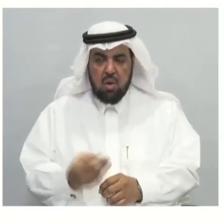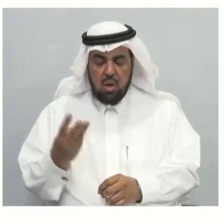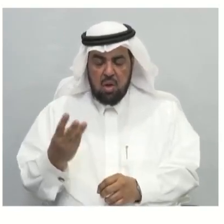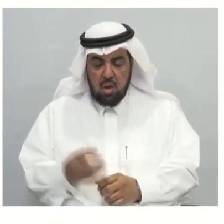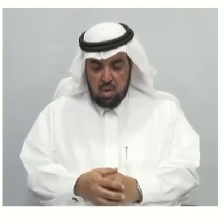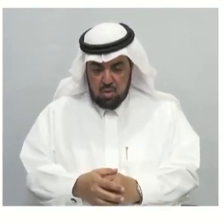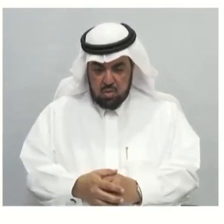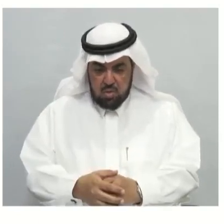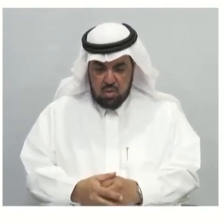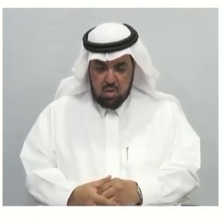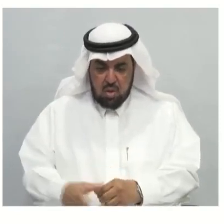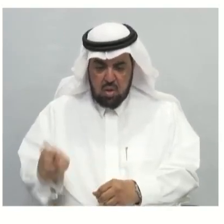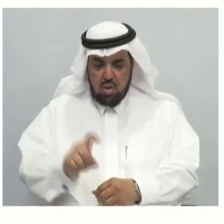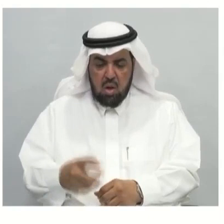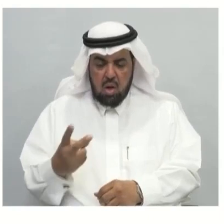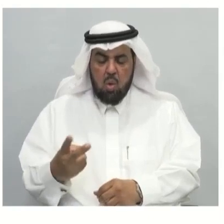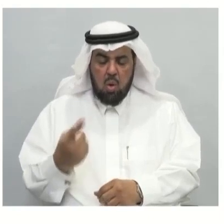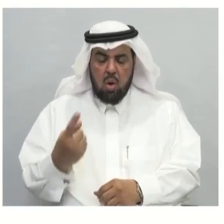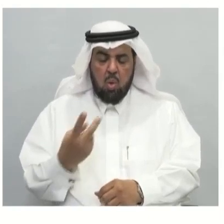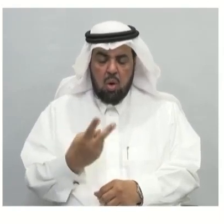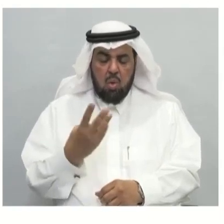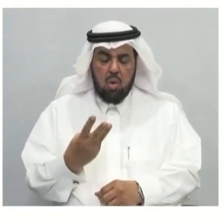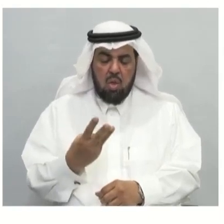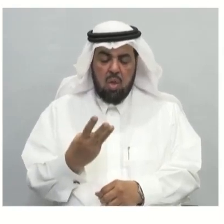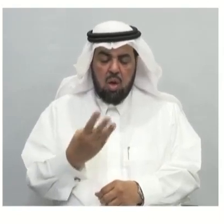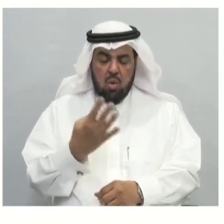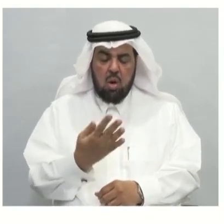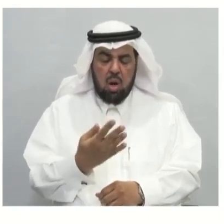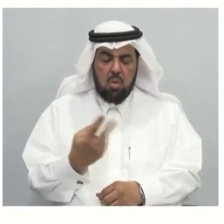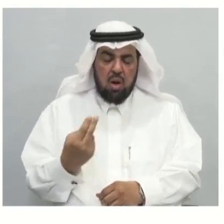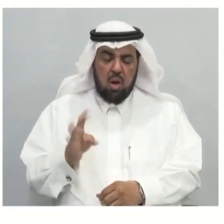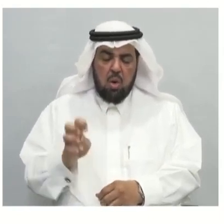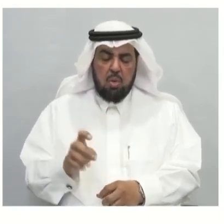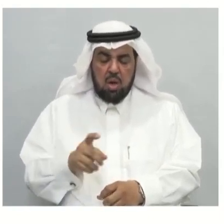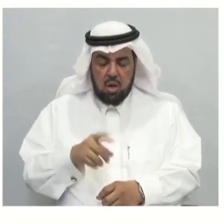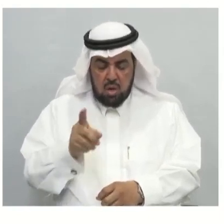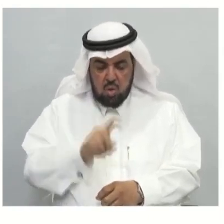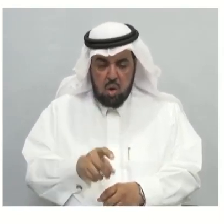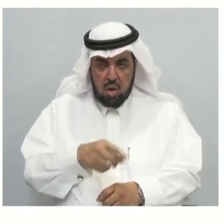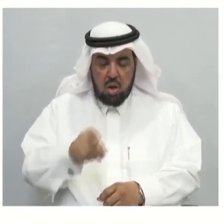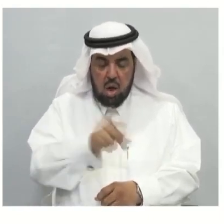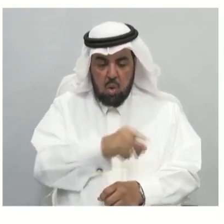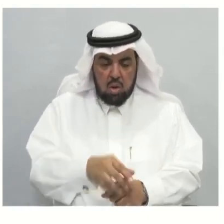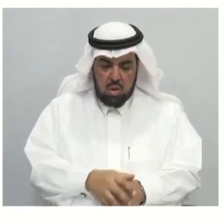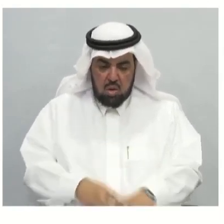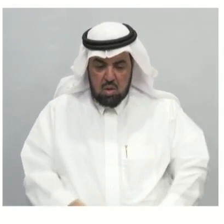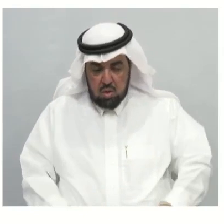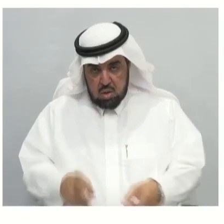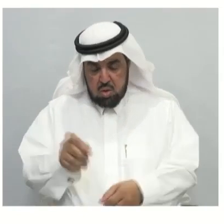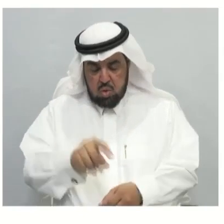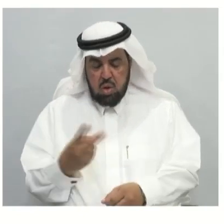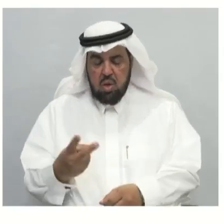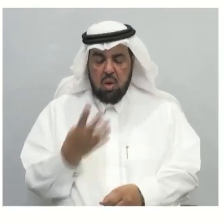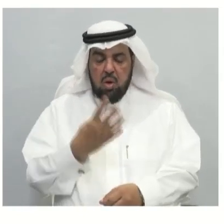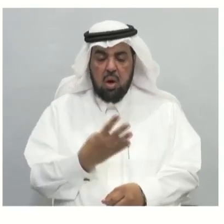الثلاث كان عباره السؤال الاول والثالث والخامس 42 سؤال صح ام خطا الجمله والسؤال الثاني